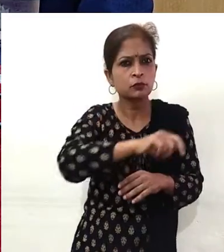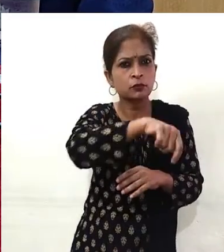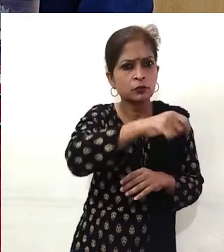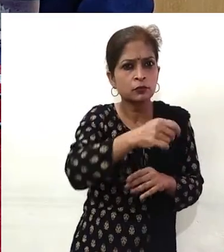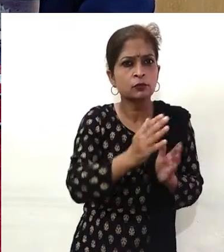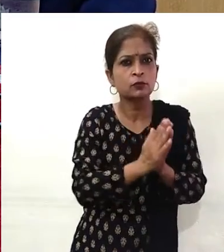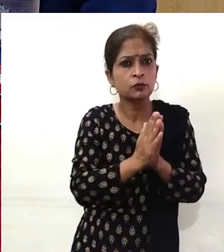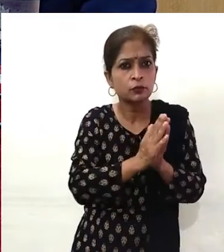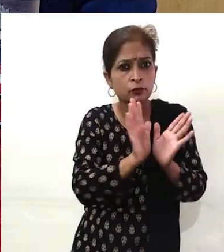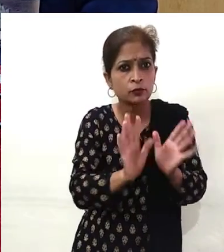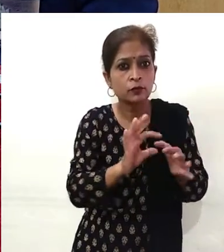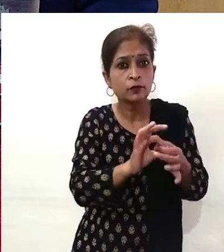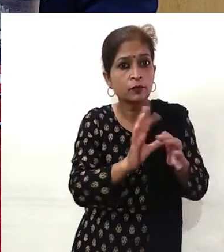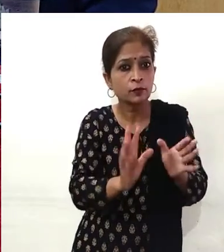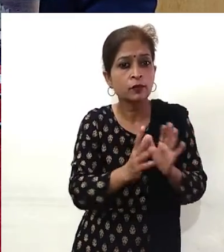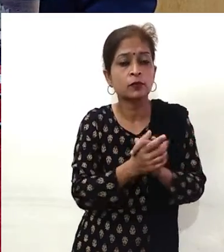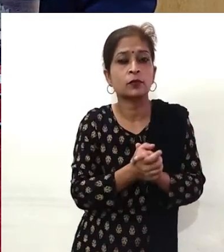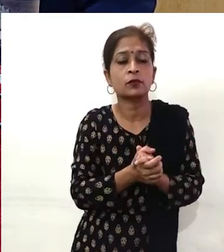है जब से